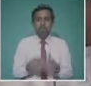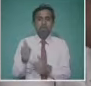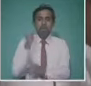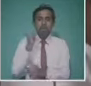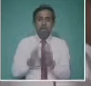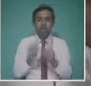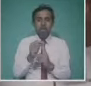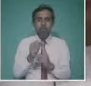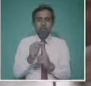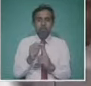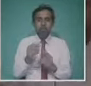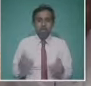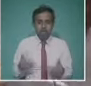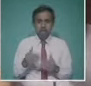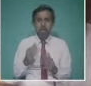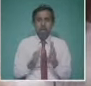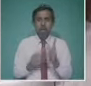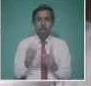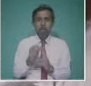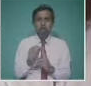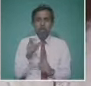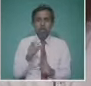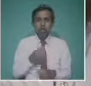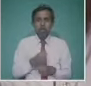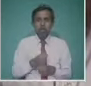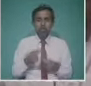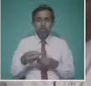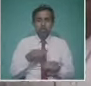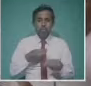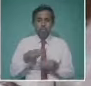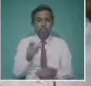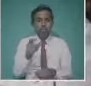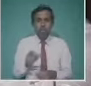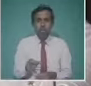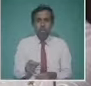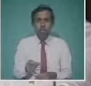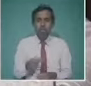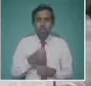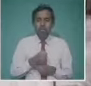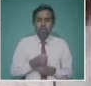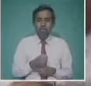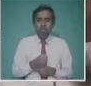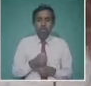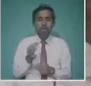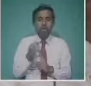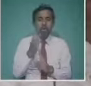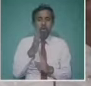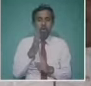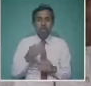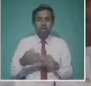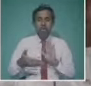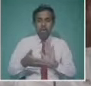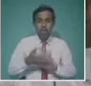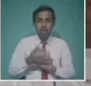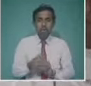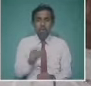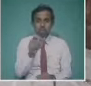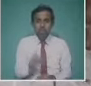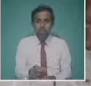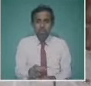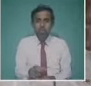ඇමතිවරු වෙන්න පුළුවන් වර්තමාන ඇමතිවරු වෙන්න පුළුවන් ආණ්ඩුවත් එක්ක ගනුදෙනු කරපු අය වෙන්න පුළුවන් ආණ්ඩුවේ ජනාධිපතිතුමා ළඟ ළඟින්ම හිටපු අය